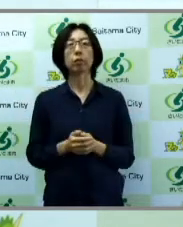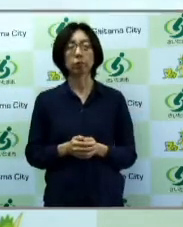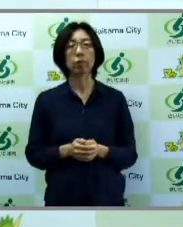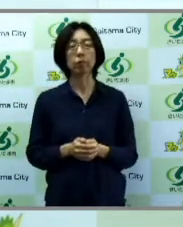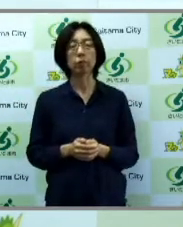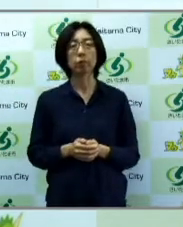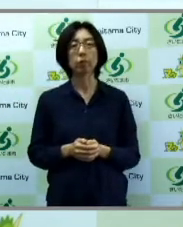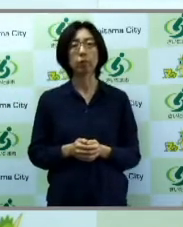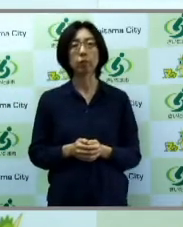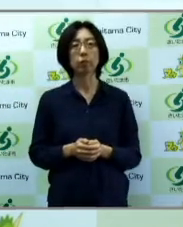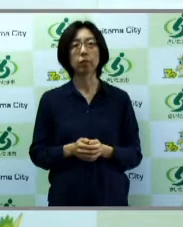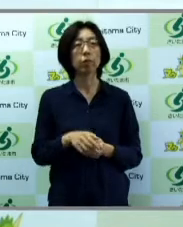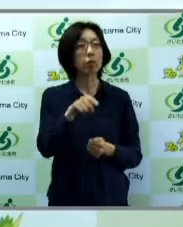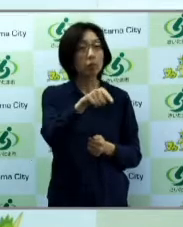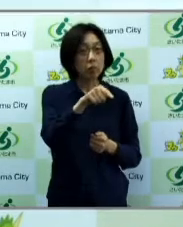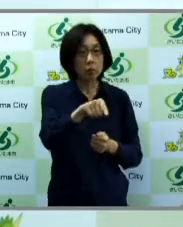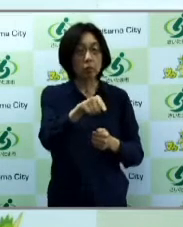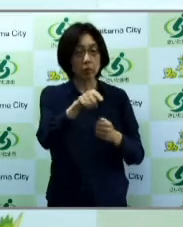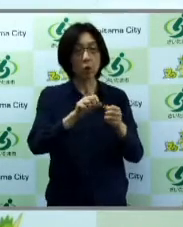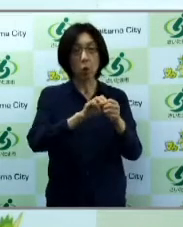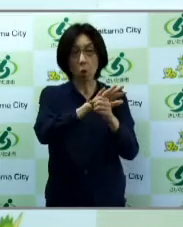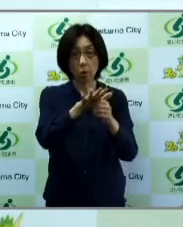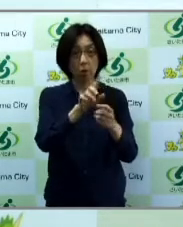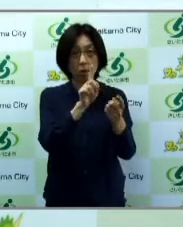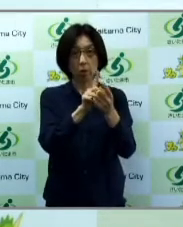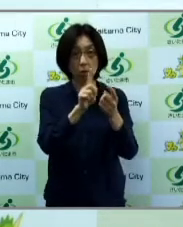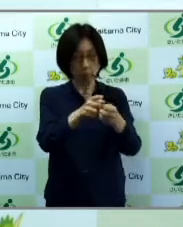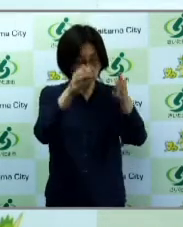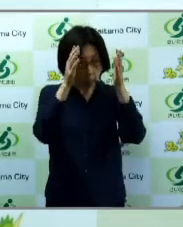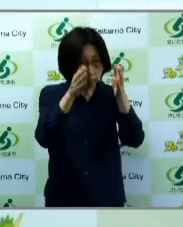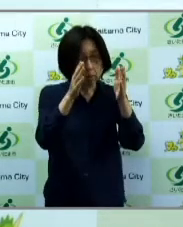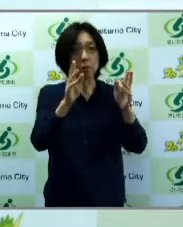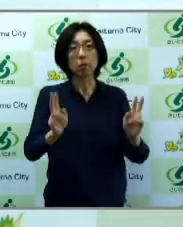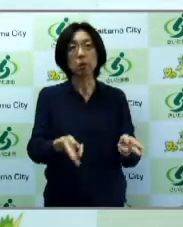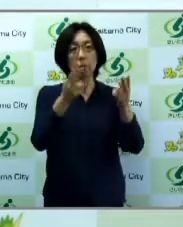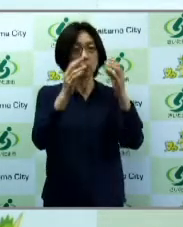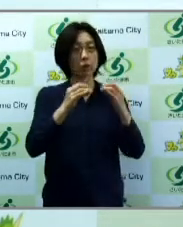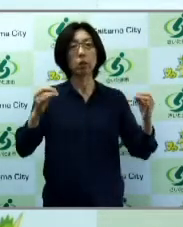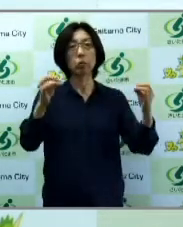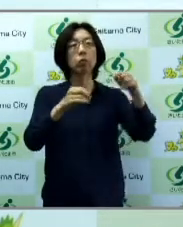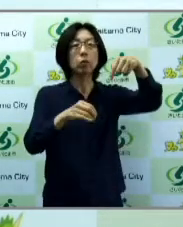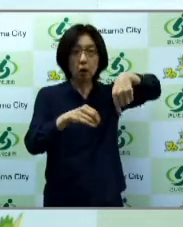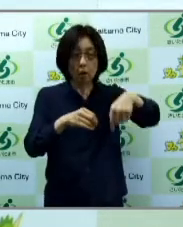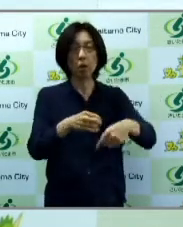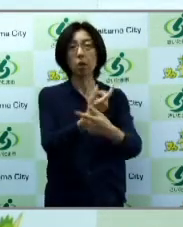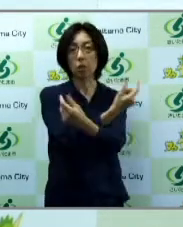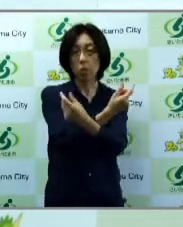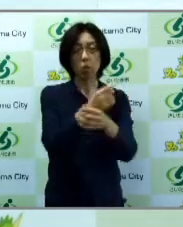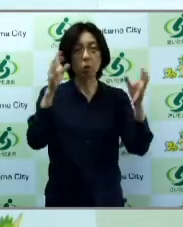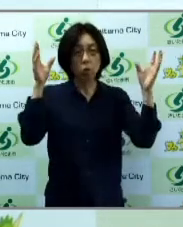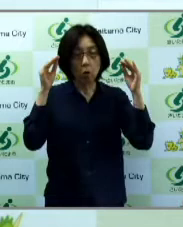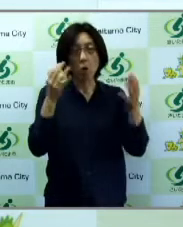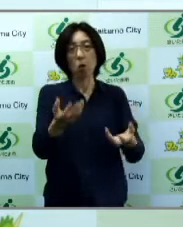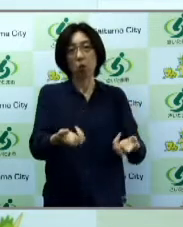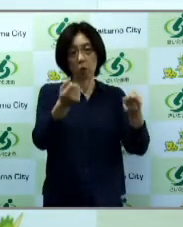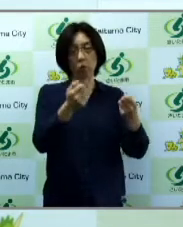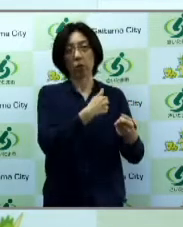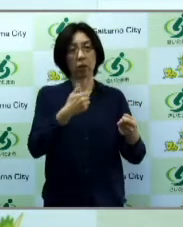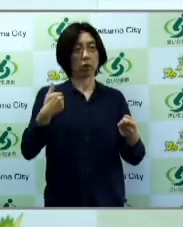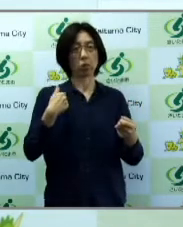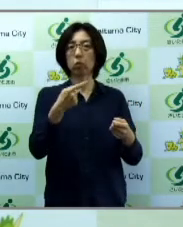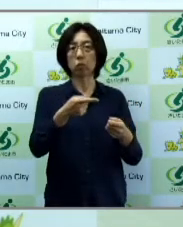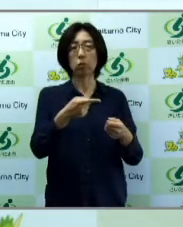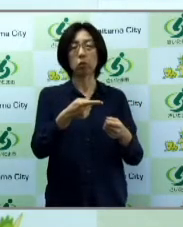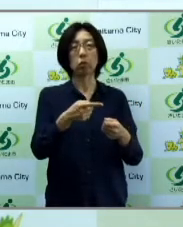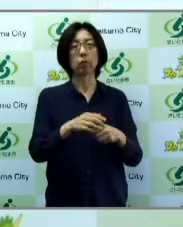と、まあ、あの組織との連携であるとかというのをより一層充実を図っていこうという、まあ、目的で、ござい